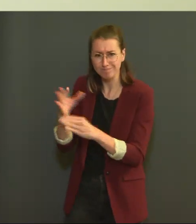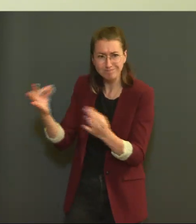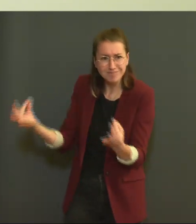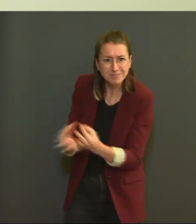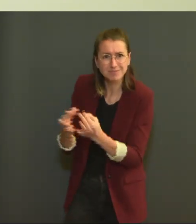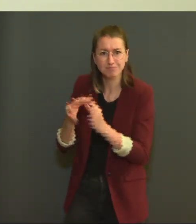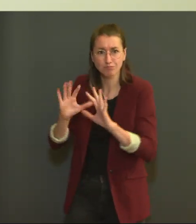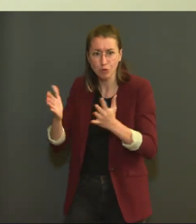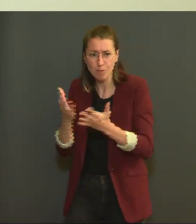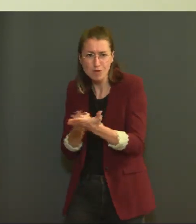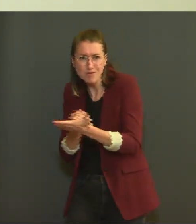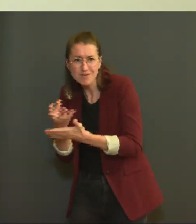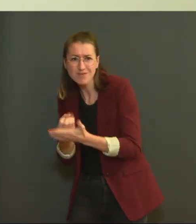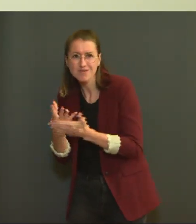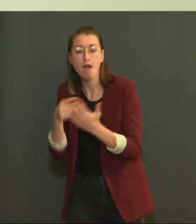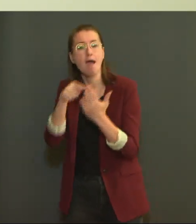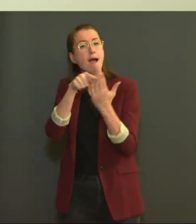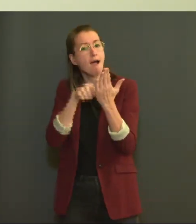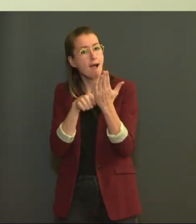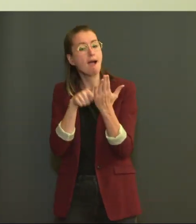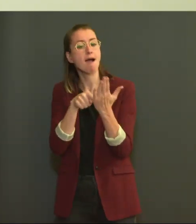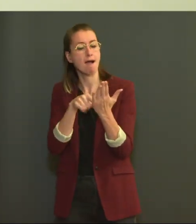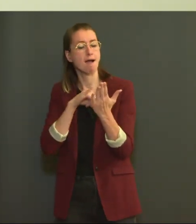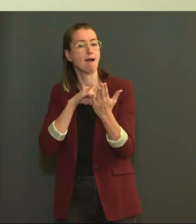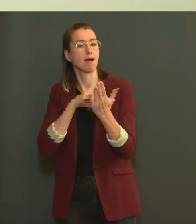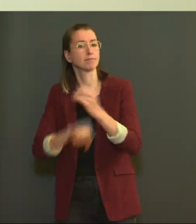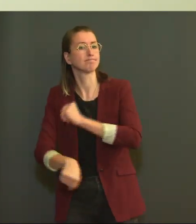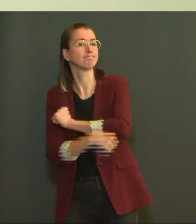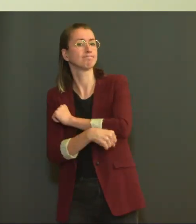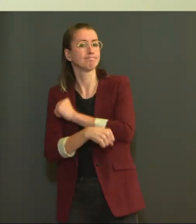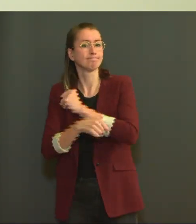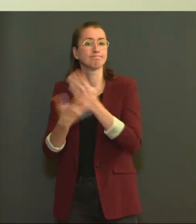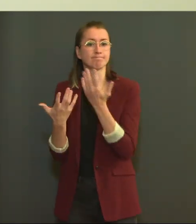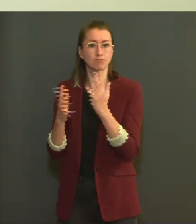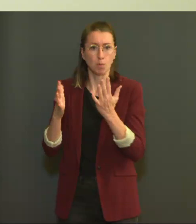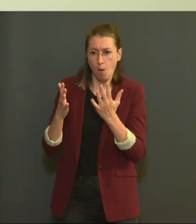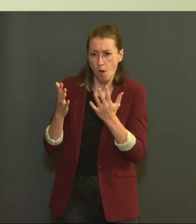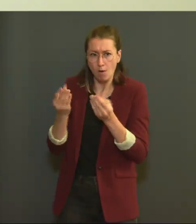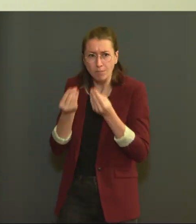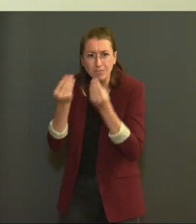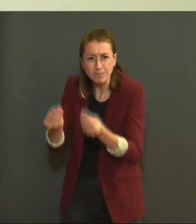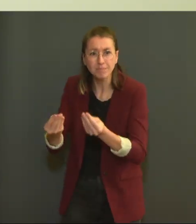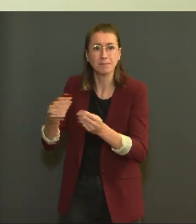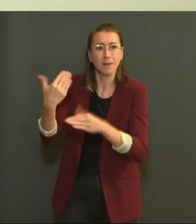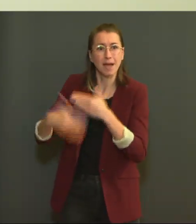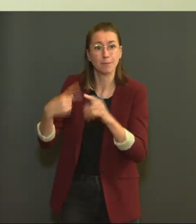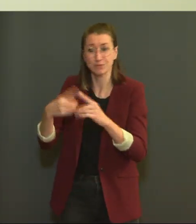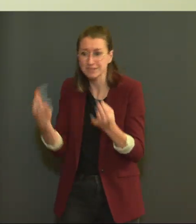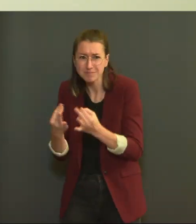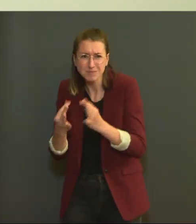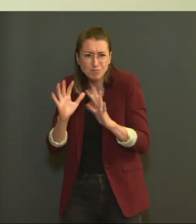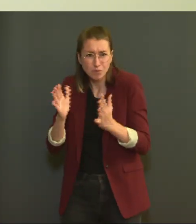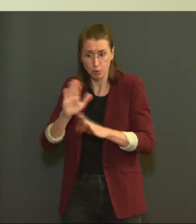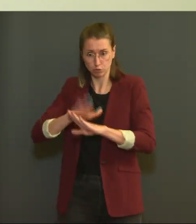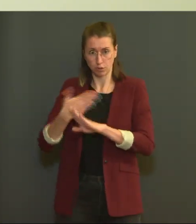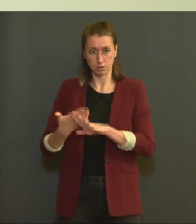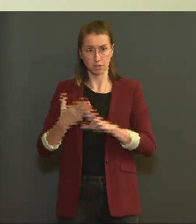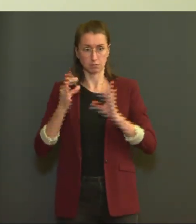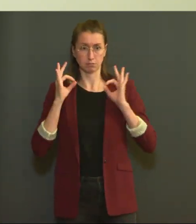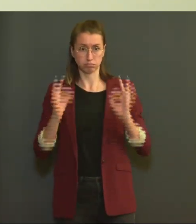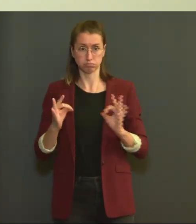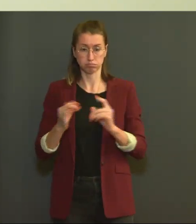ce virus avec leurs élèves et expliquer les bons réflexes de santé. Comment garder cette distance, se laver les mains, etc.